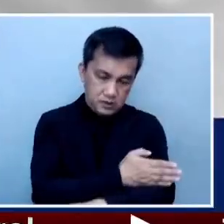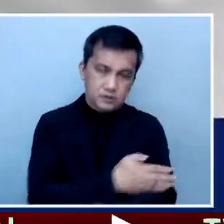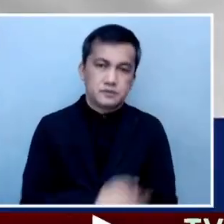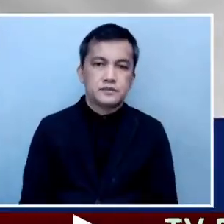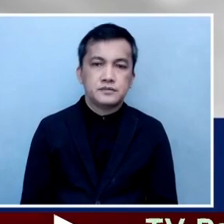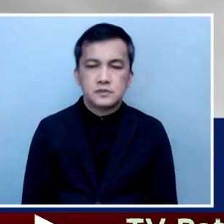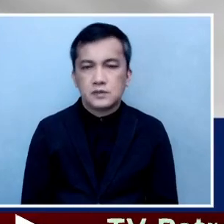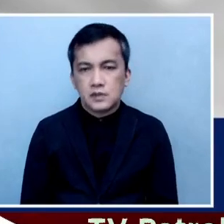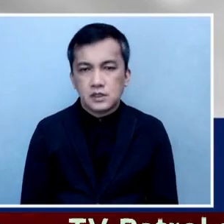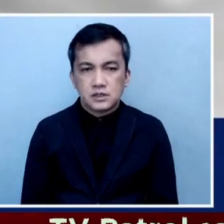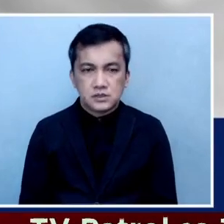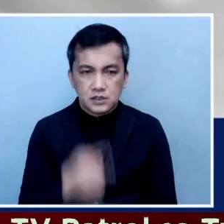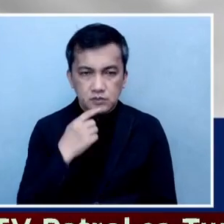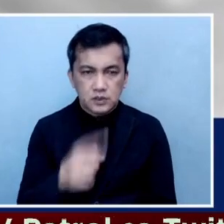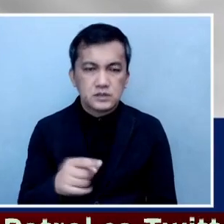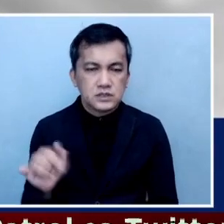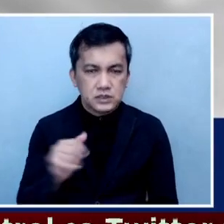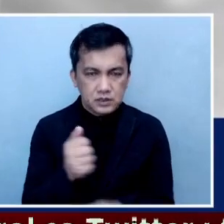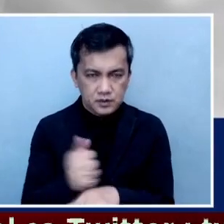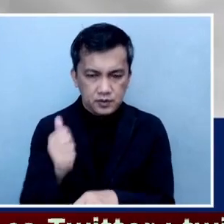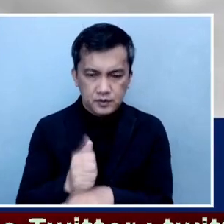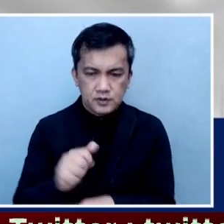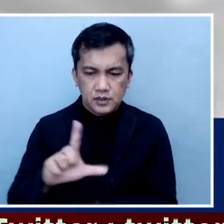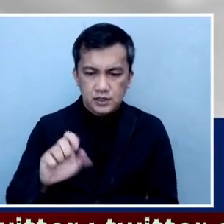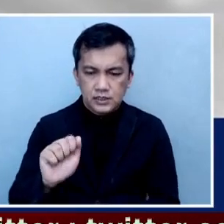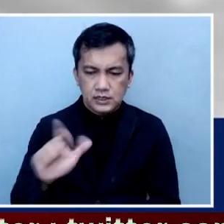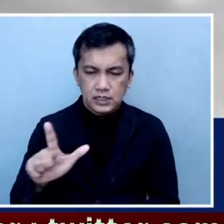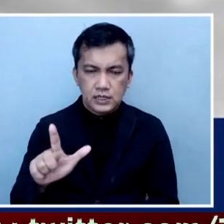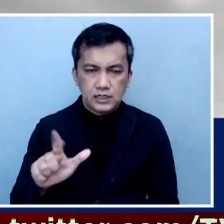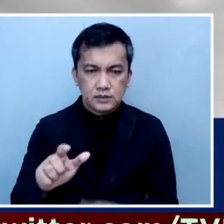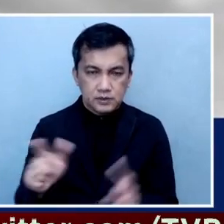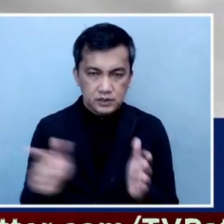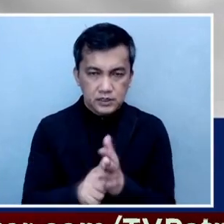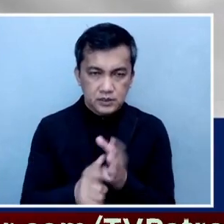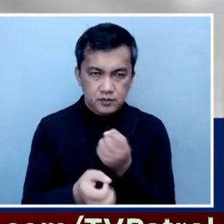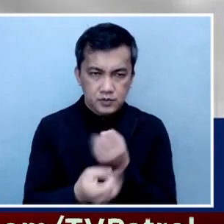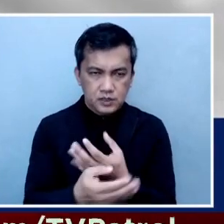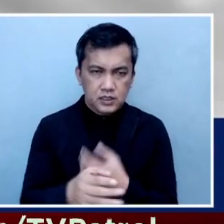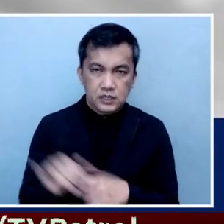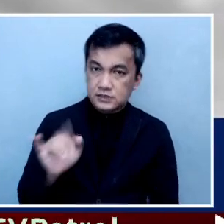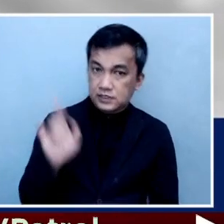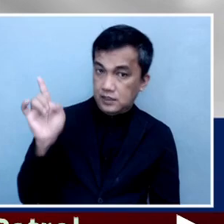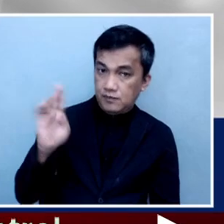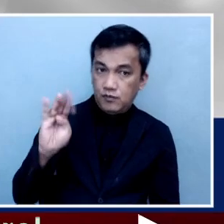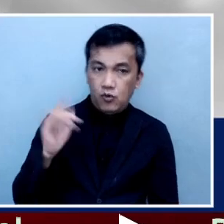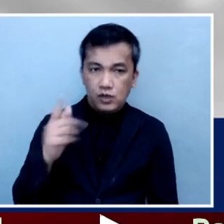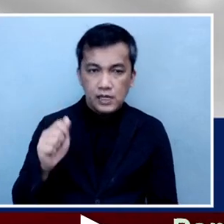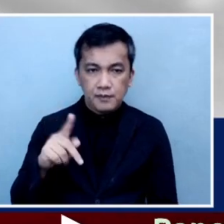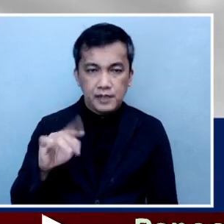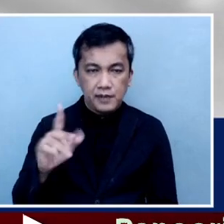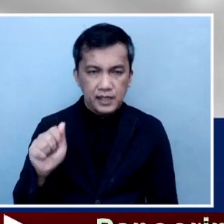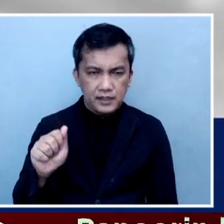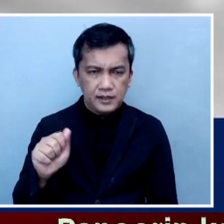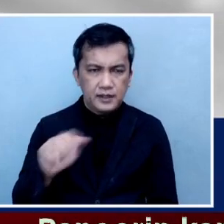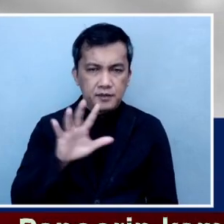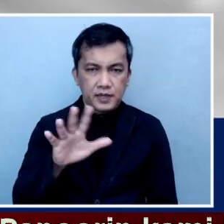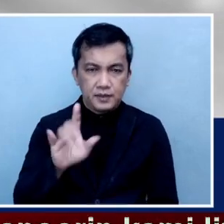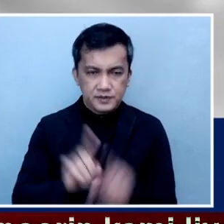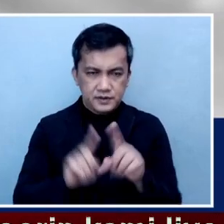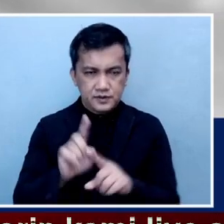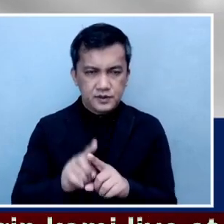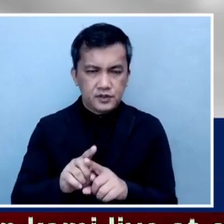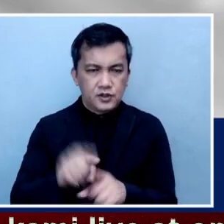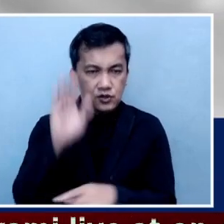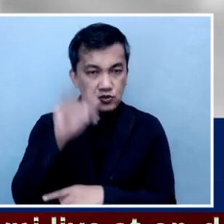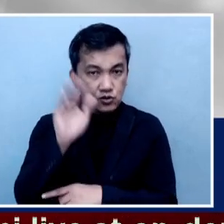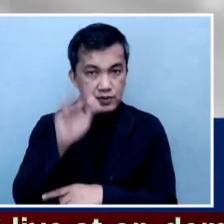ang mga ito sa parehong legal at illegal na paputok gaya ng boga, plapla, 5-star, Goodbye